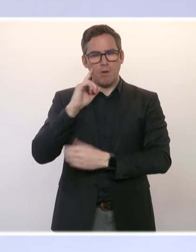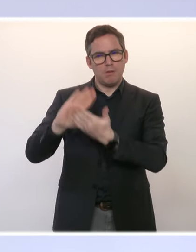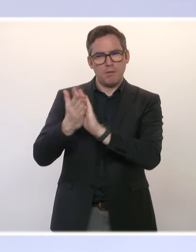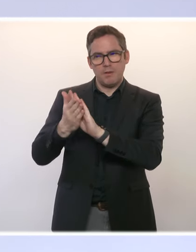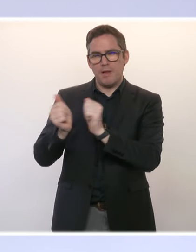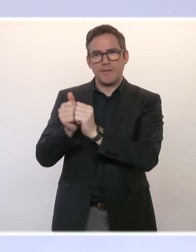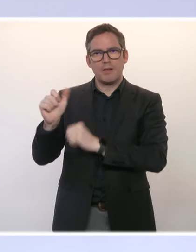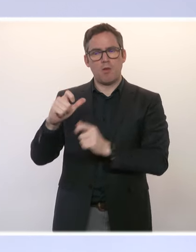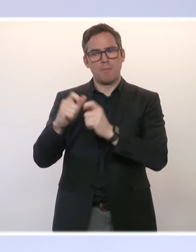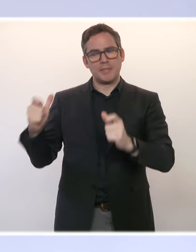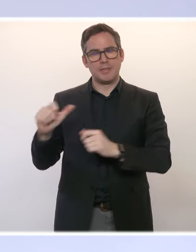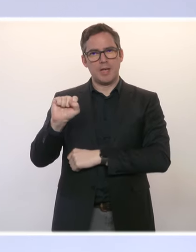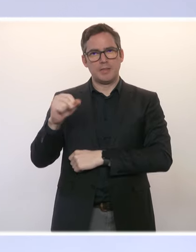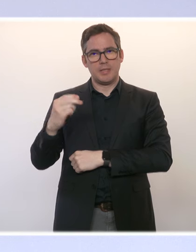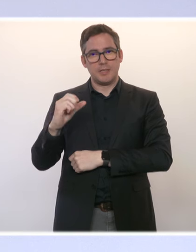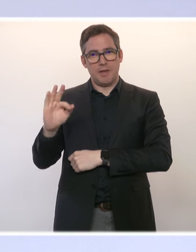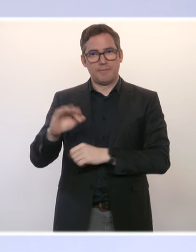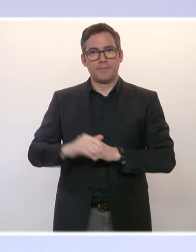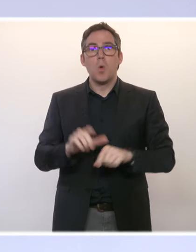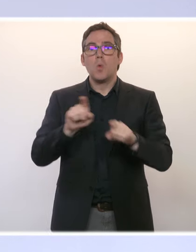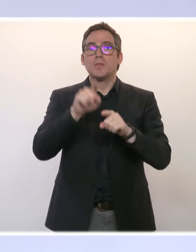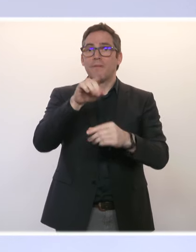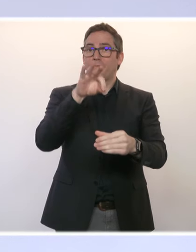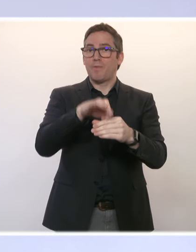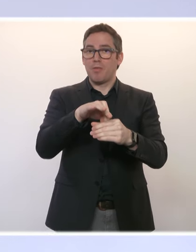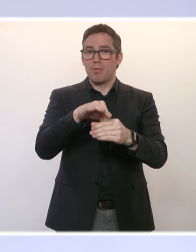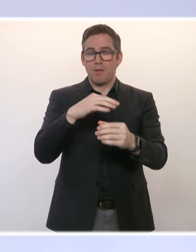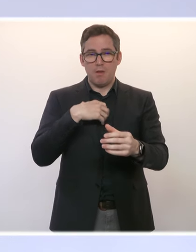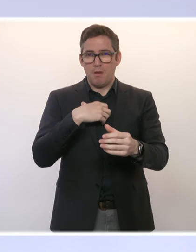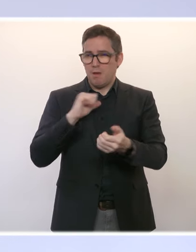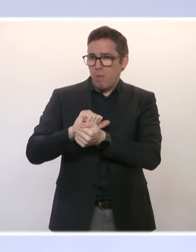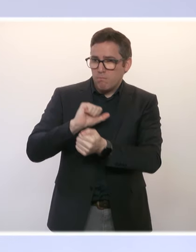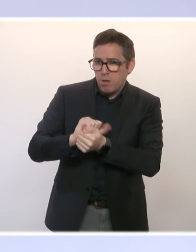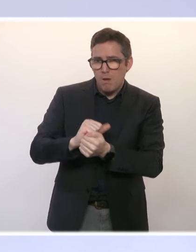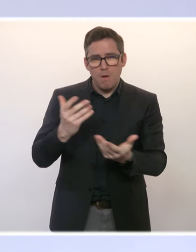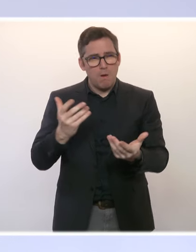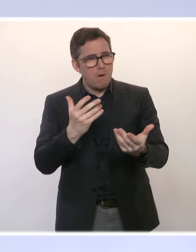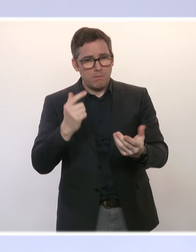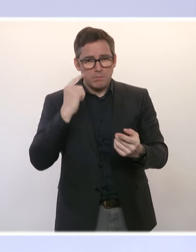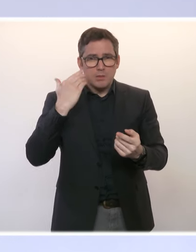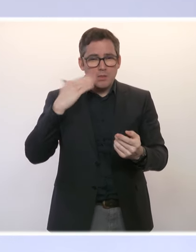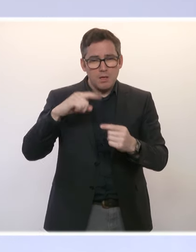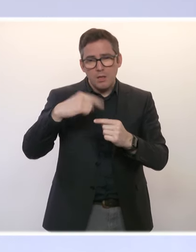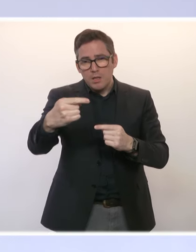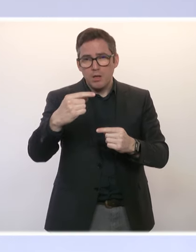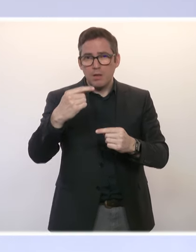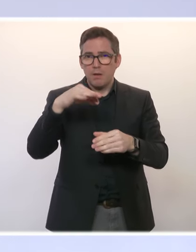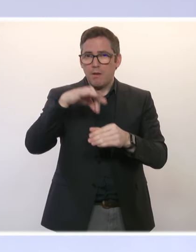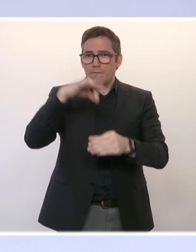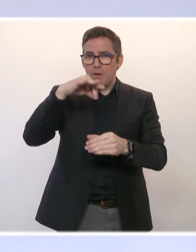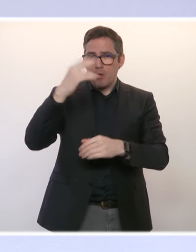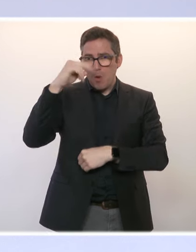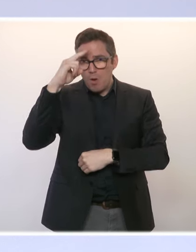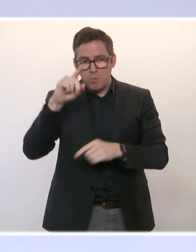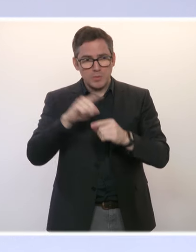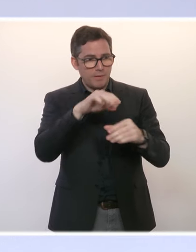faire sa procuration entièrement en ligne pour les élections européennes et ensuite pour les élections